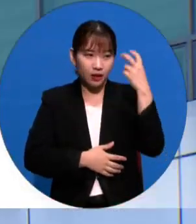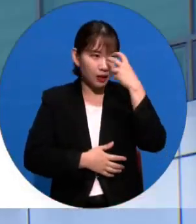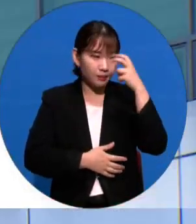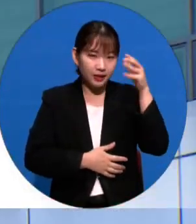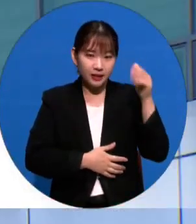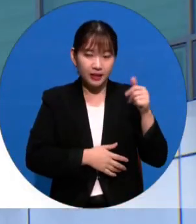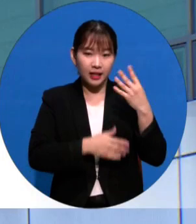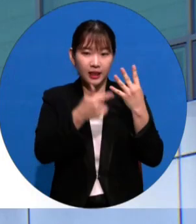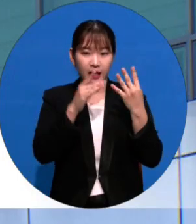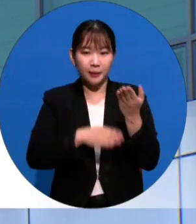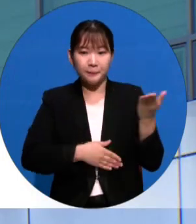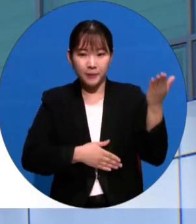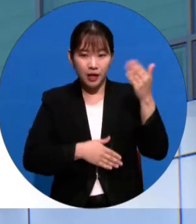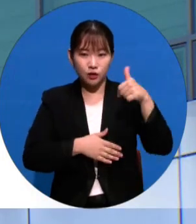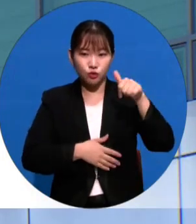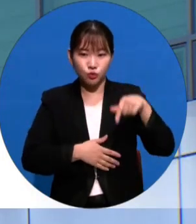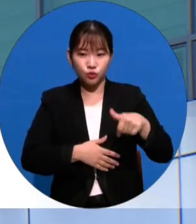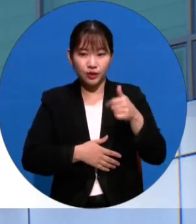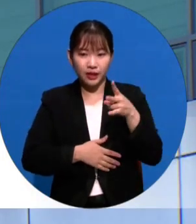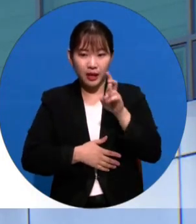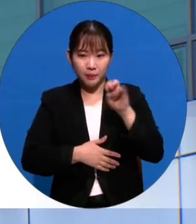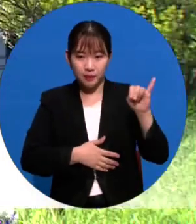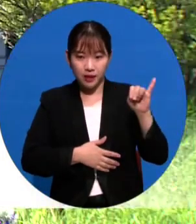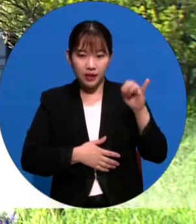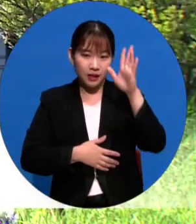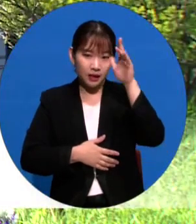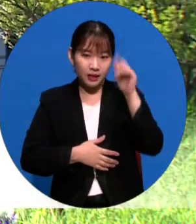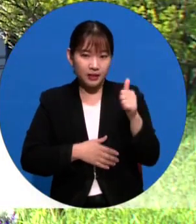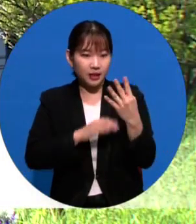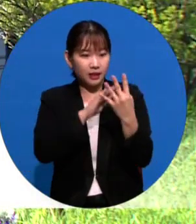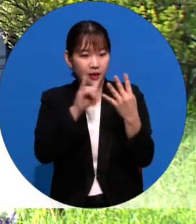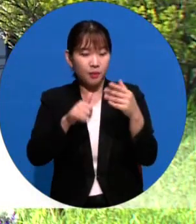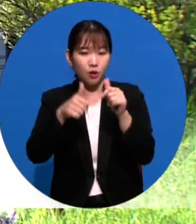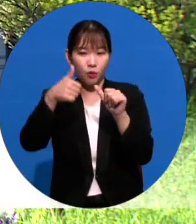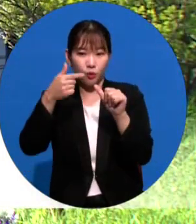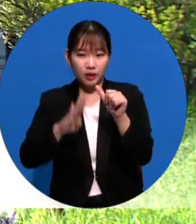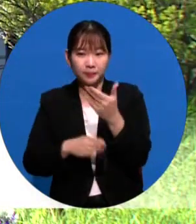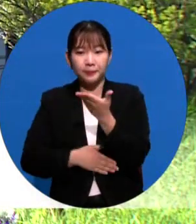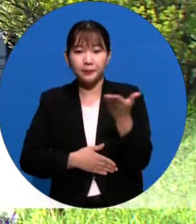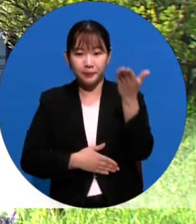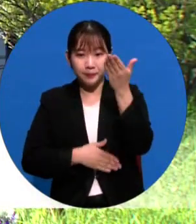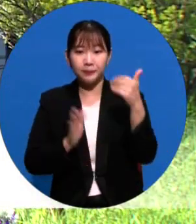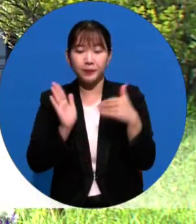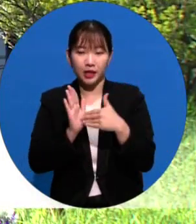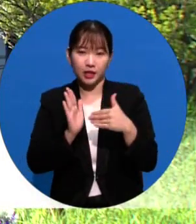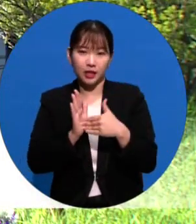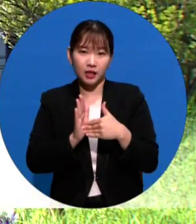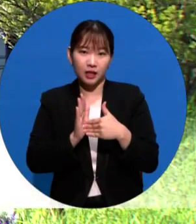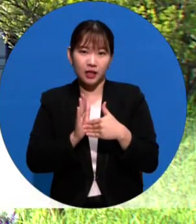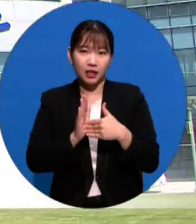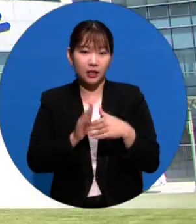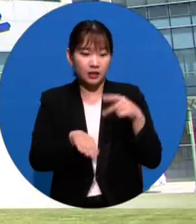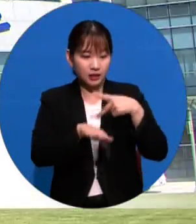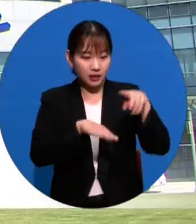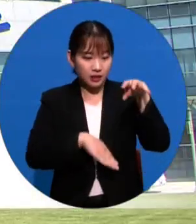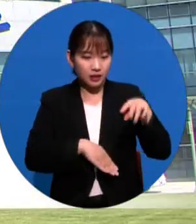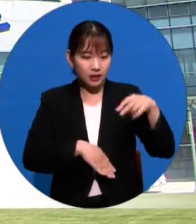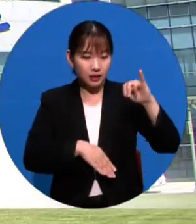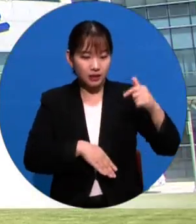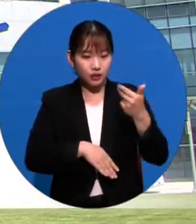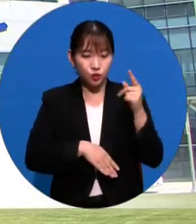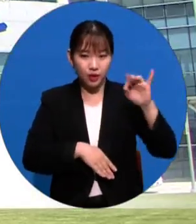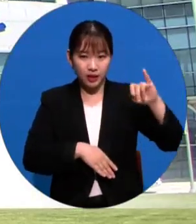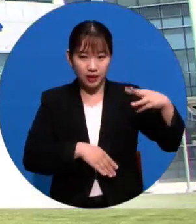4급으로 승진했고 국혜미, 김상문 기회장 등 4명이 5급으로 각각 승진했습니다. 신안군에서는